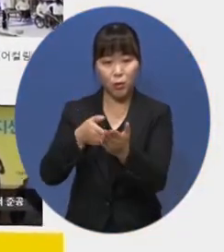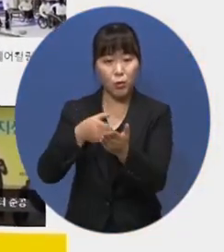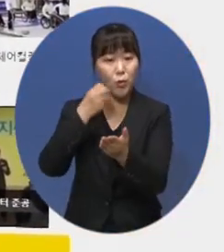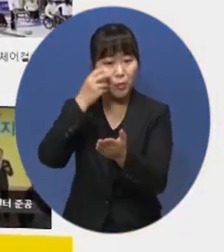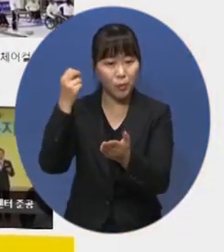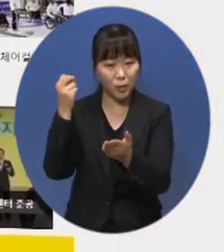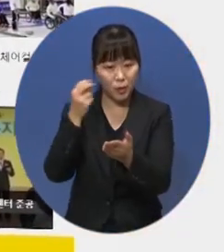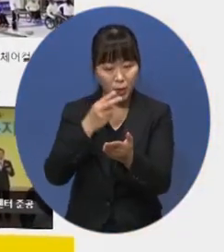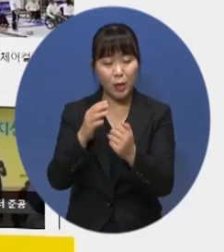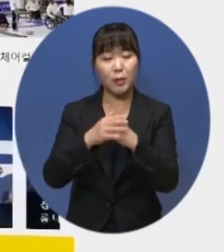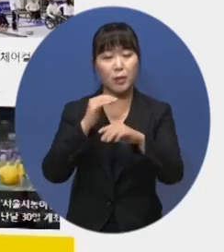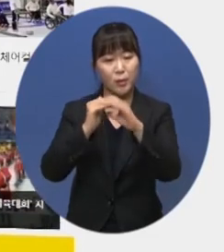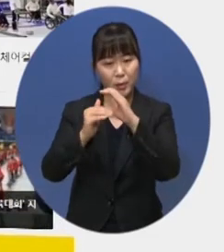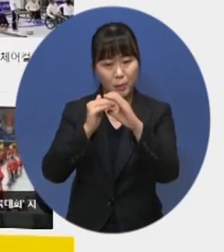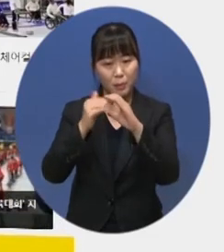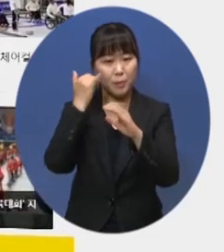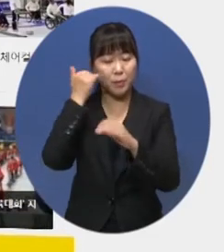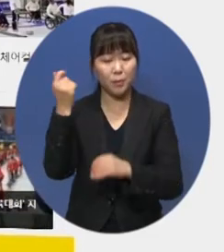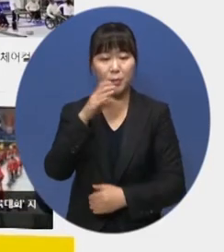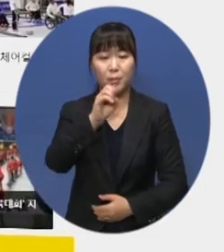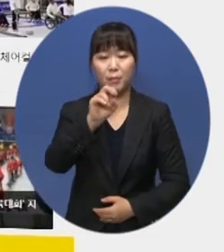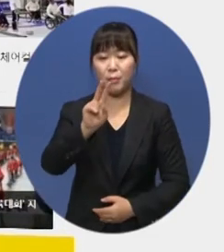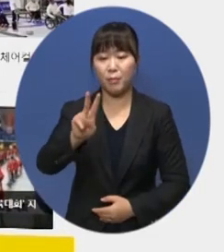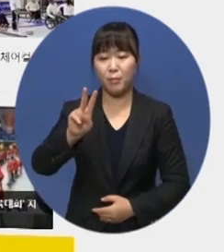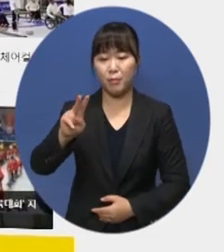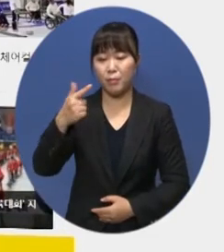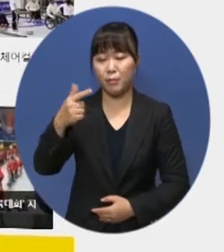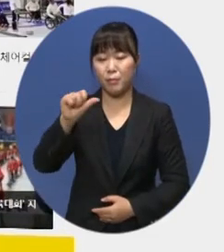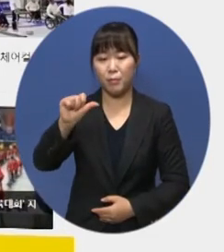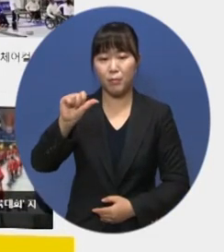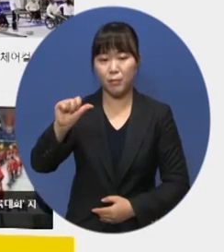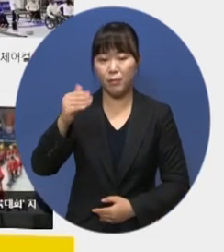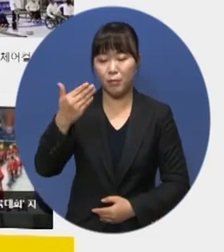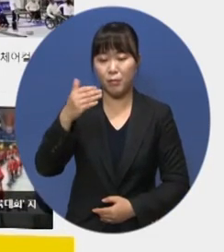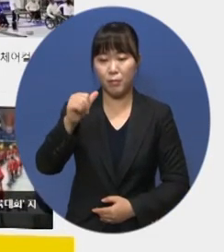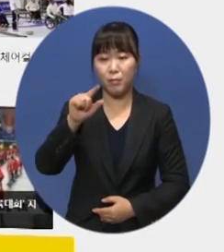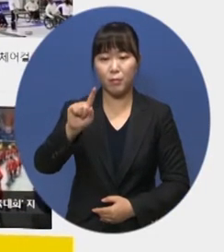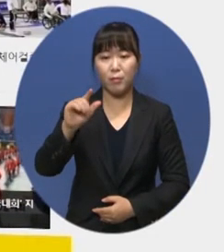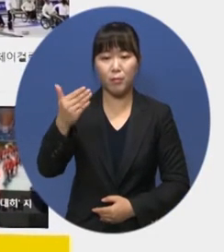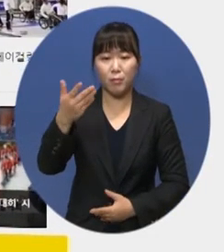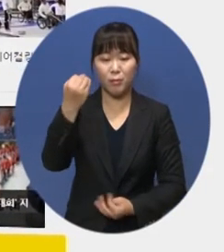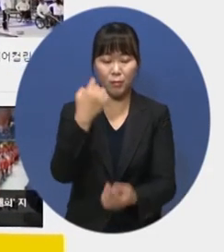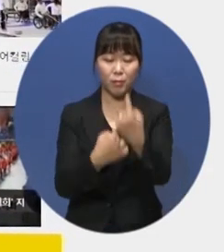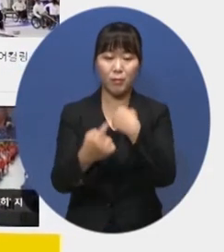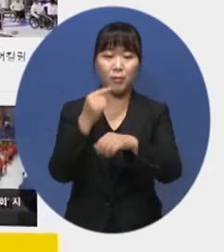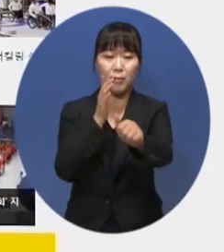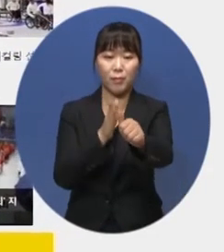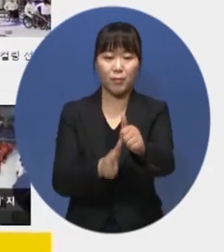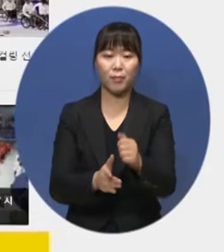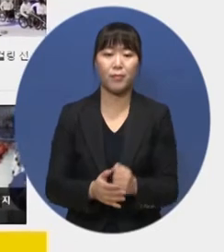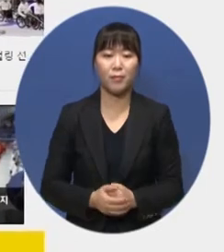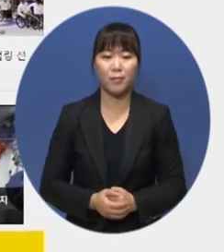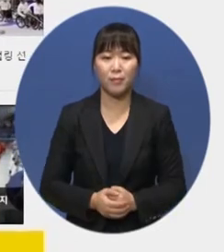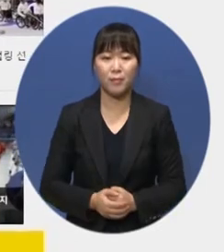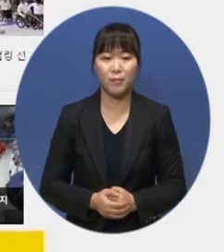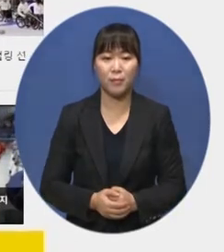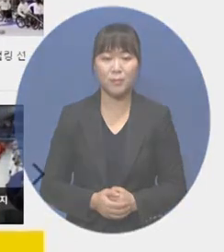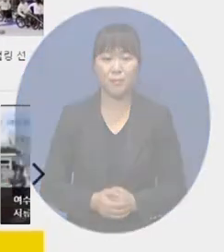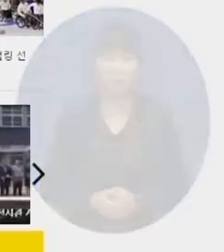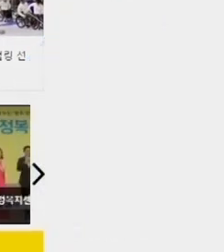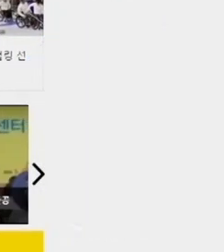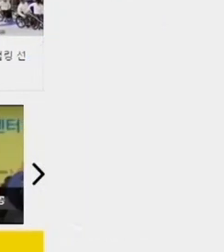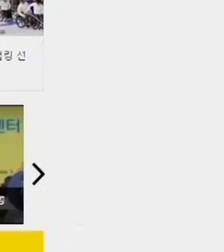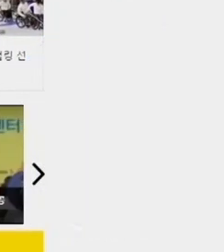홈페이지 또는 전자우편 전화번호 고위 이 이루고 5의 후일 쿠로 많은 제보 바랍니다